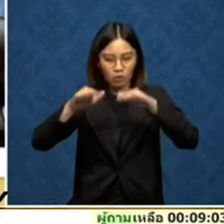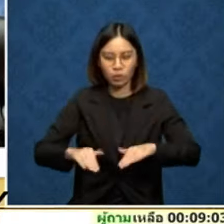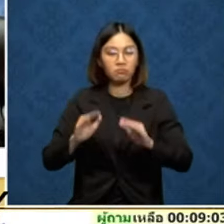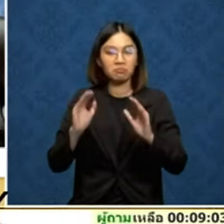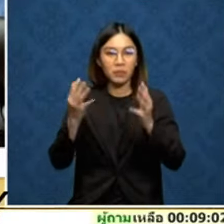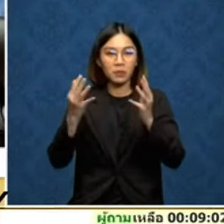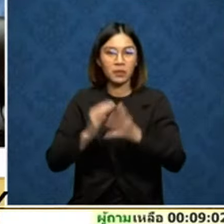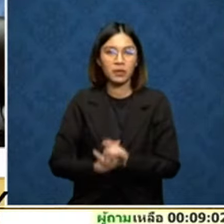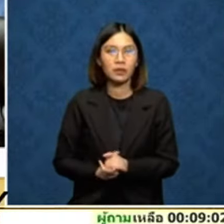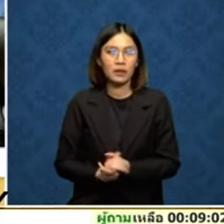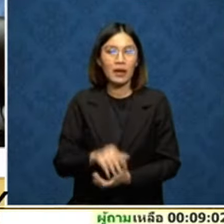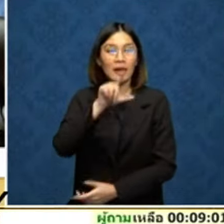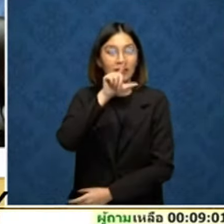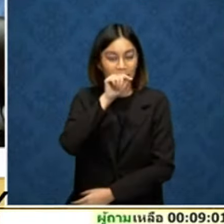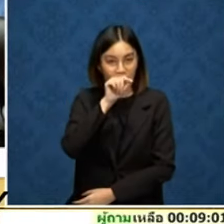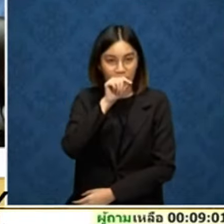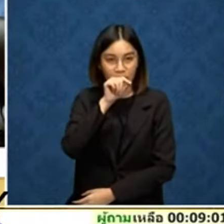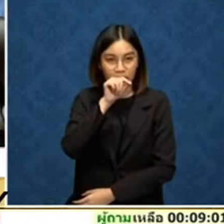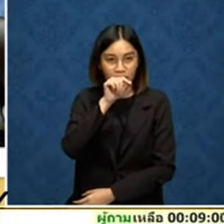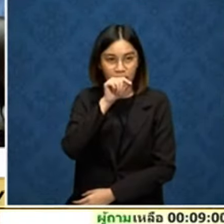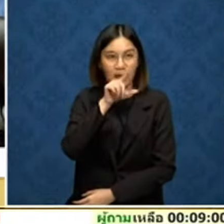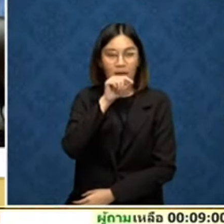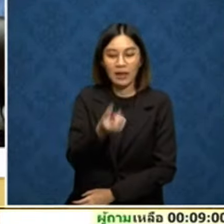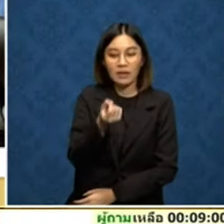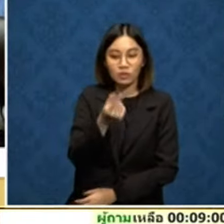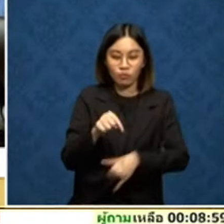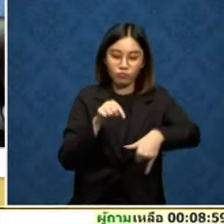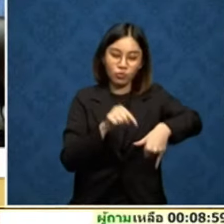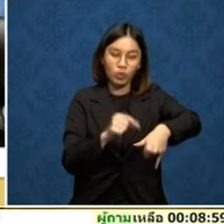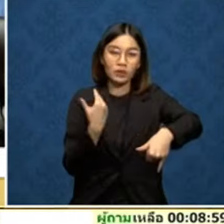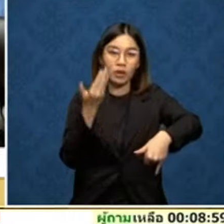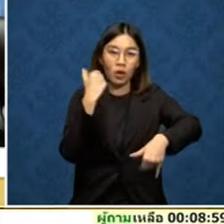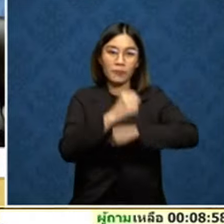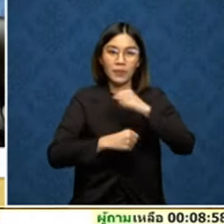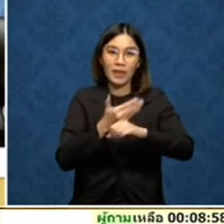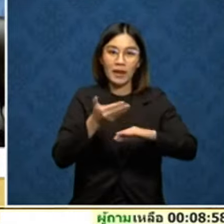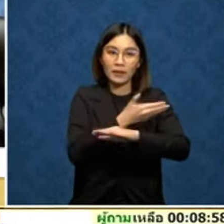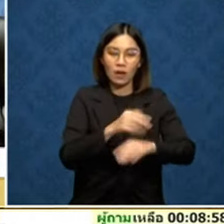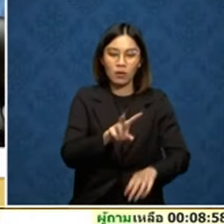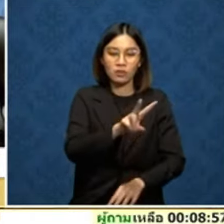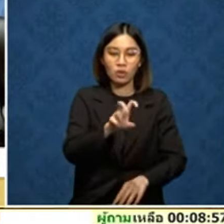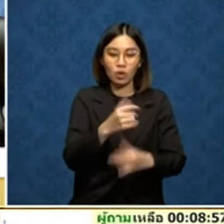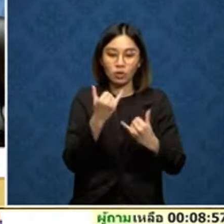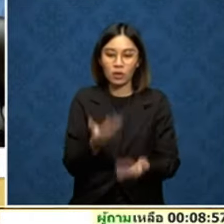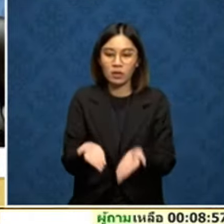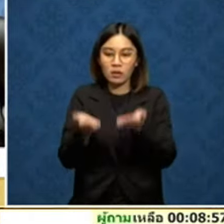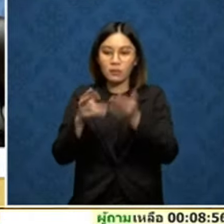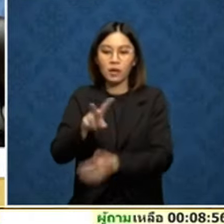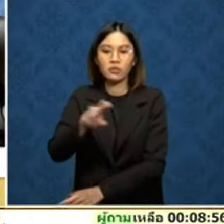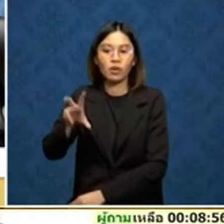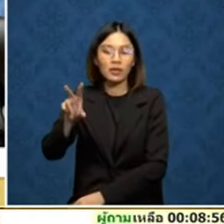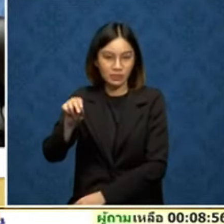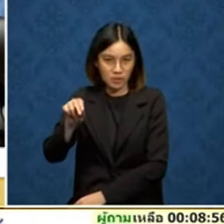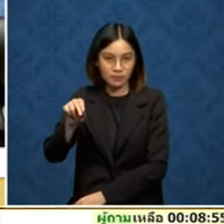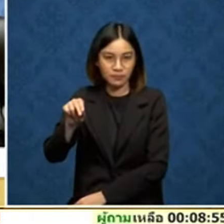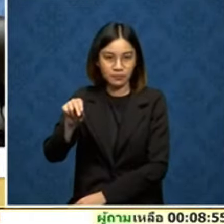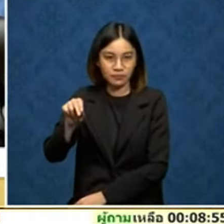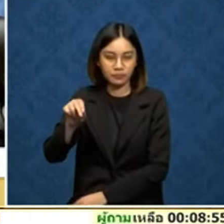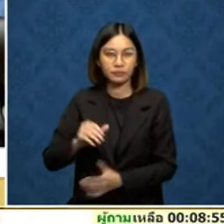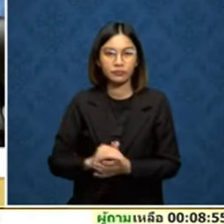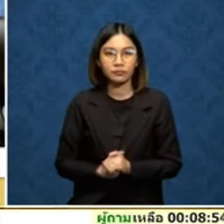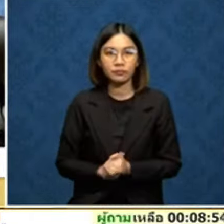คะราคาไก่นะคะไก่สดเป็นตัวเนี่ยจาก5ปีที่แล้วเนี่ยเคยอยู่ที่200ตอนนี้ขึ้นมาเป็น230 บา